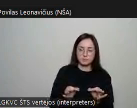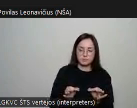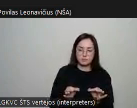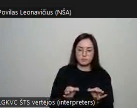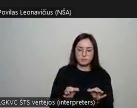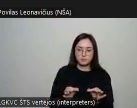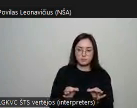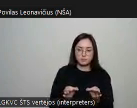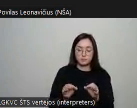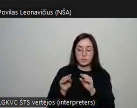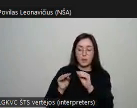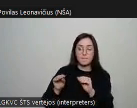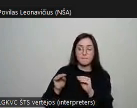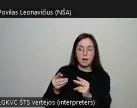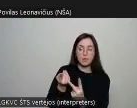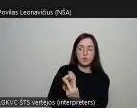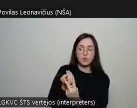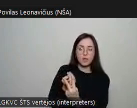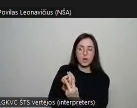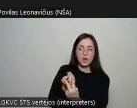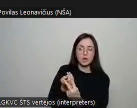tarp dalykiškume.